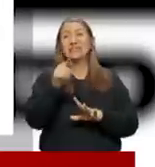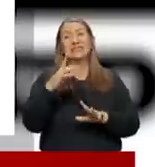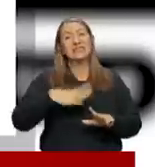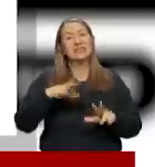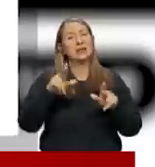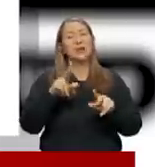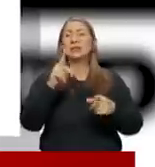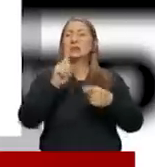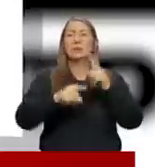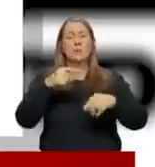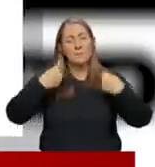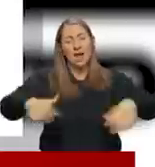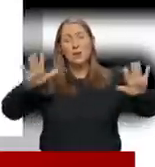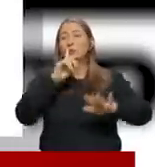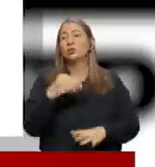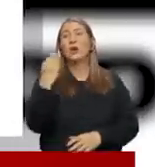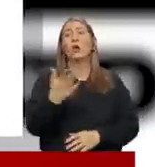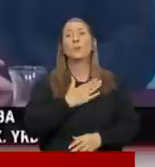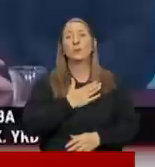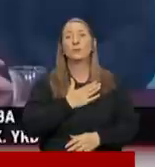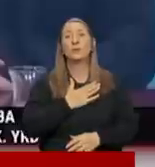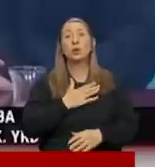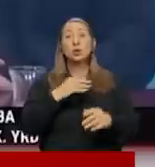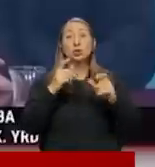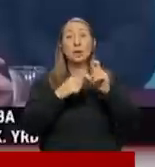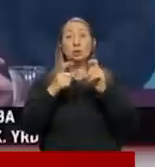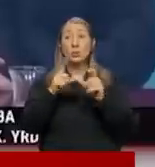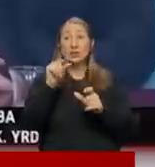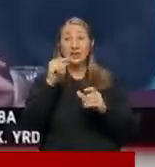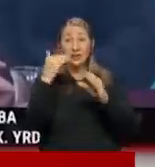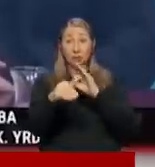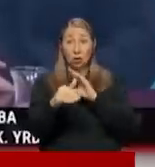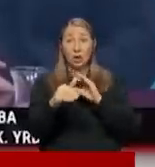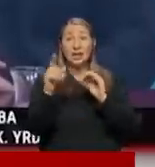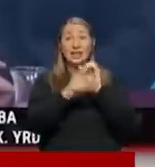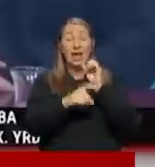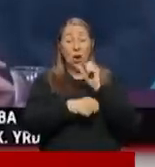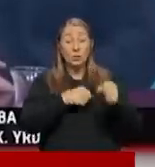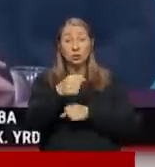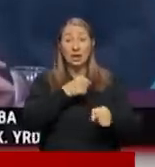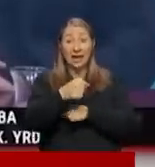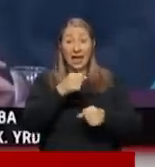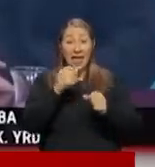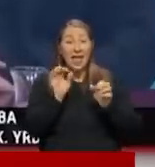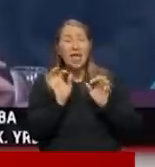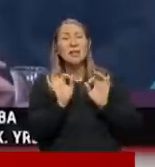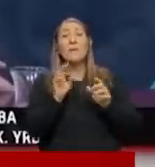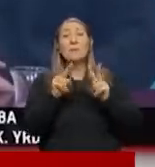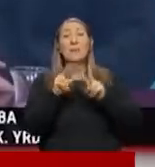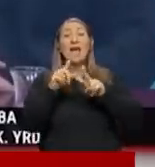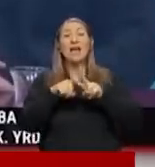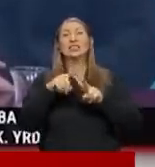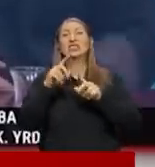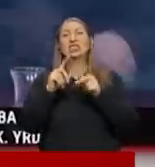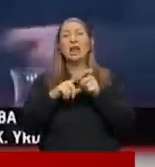siz istediğiniz an siyaseti bırakmaya söz veriyorum. Süleyman Soylu bu tweet'i atıyor. Terörle mücadelemizi etkilemeye çalışan Mehmet Ali Çelebi